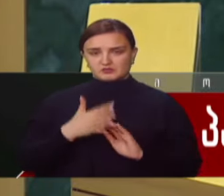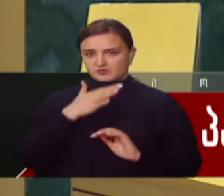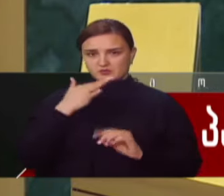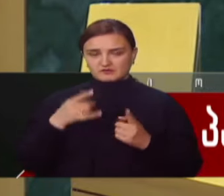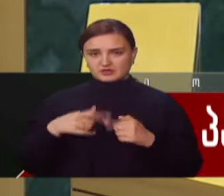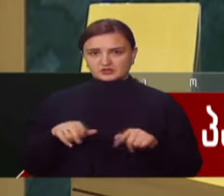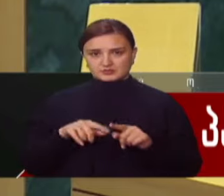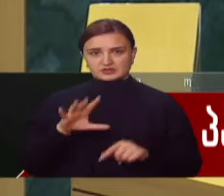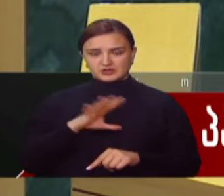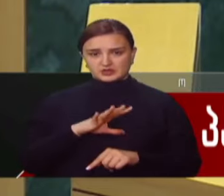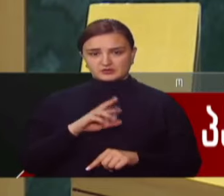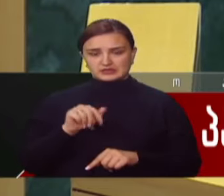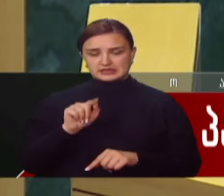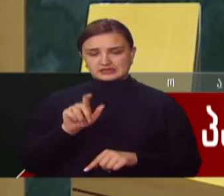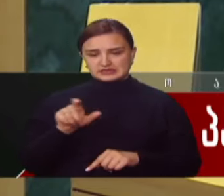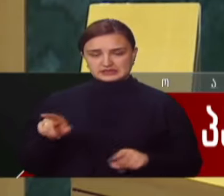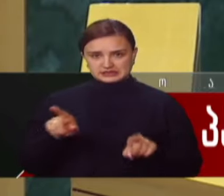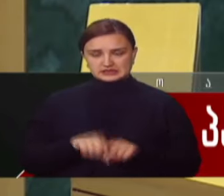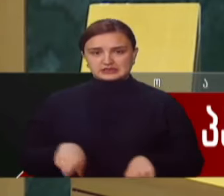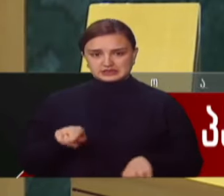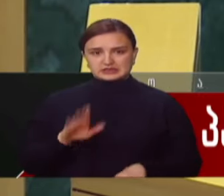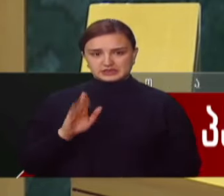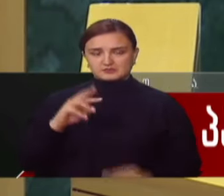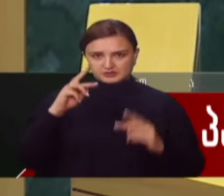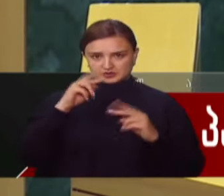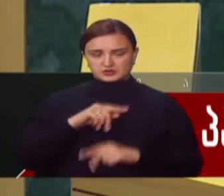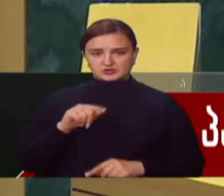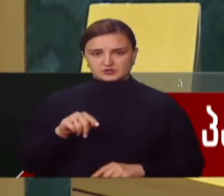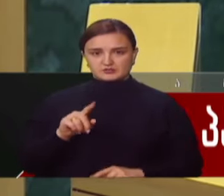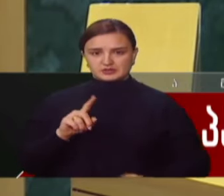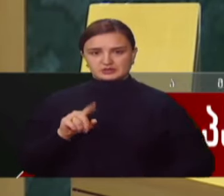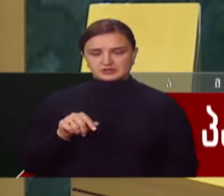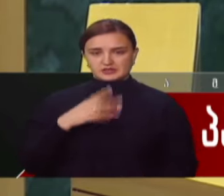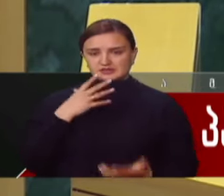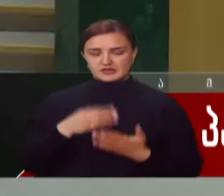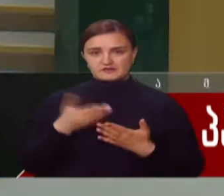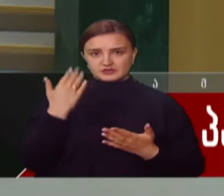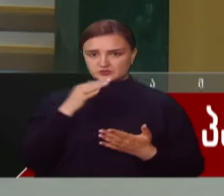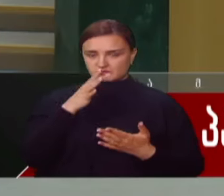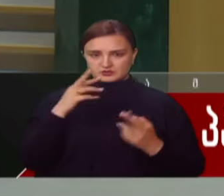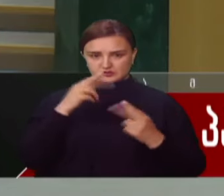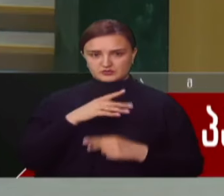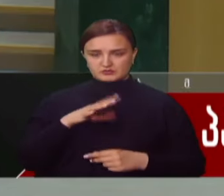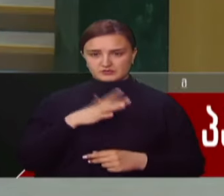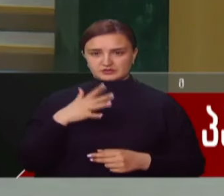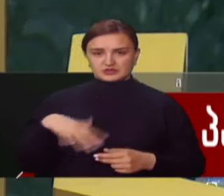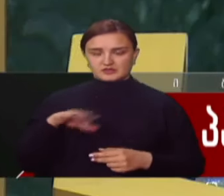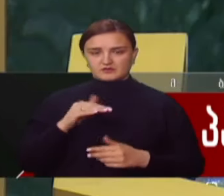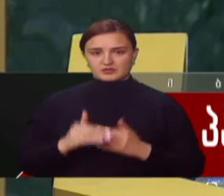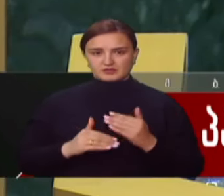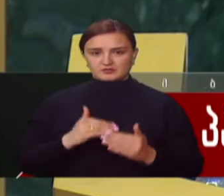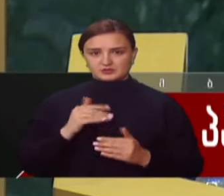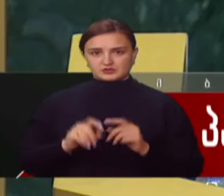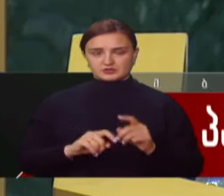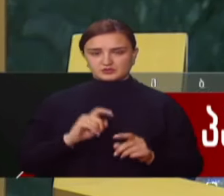უმრავლესობასთან მოხდა და ისინიც გამოისხიდიან იმ შეცდომას, რომელიც მათ თავის დროზე დაუშვეს. ქვეყანამ ნაბიჯი გადადგა წინ